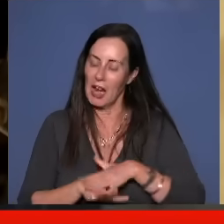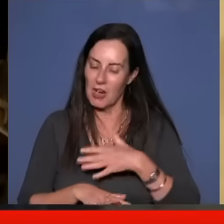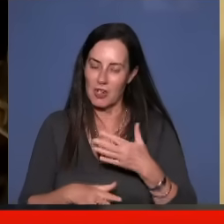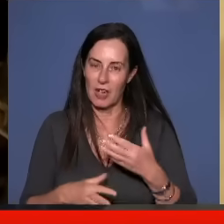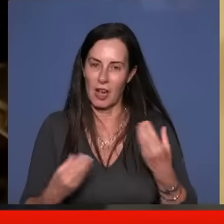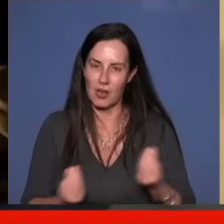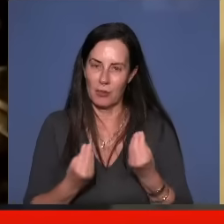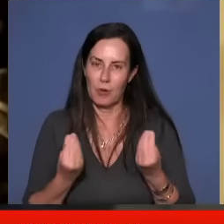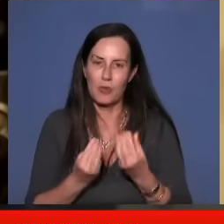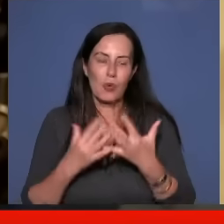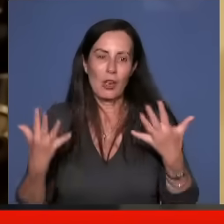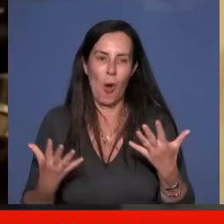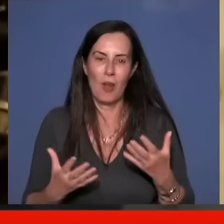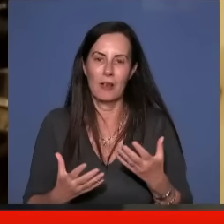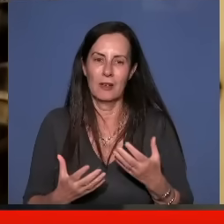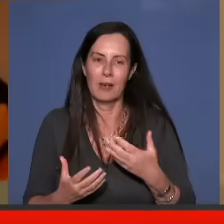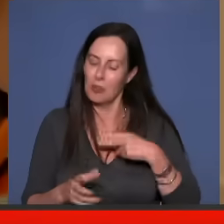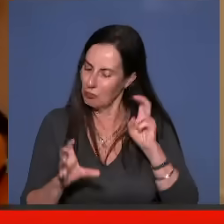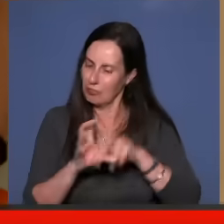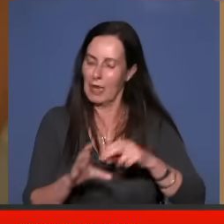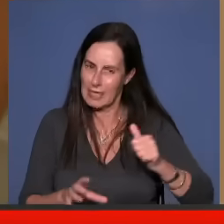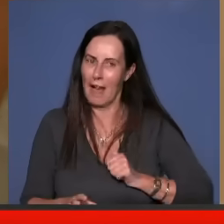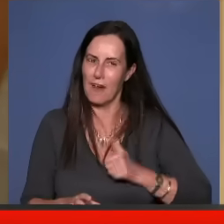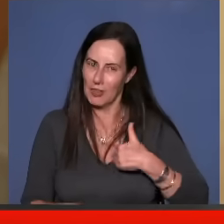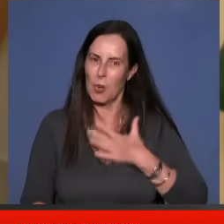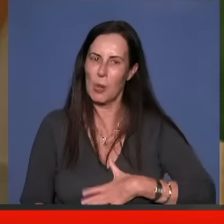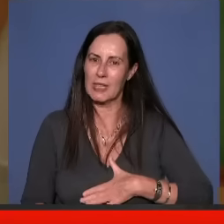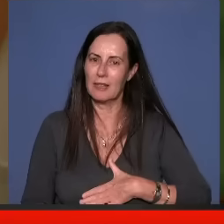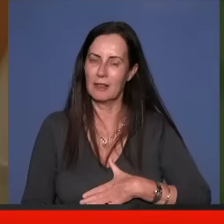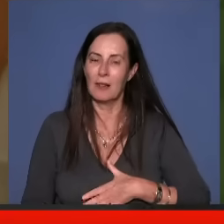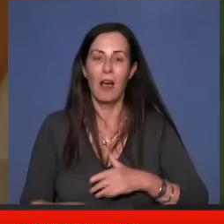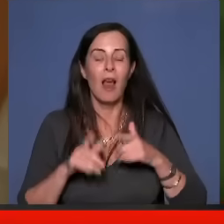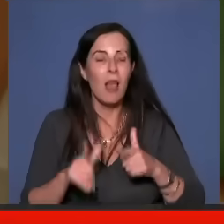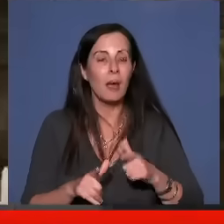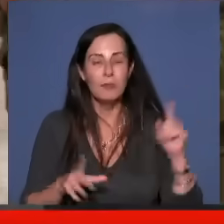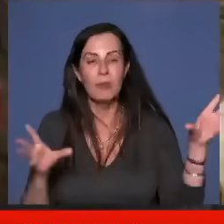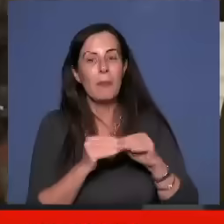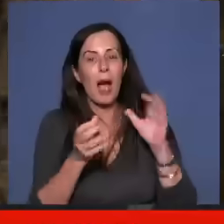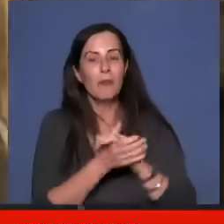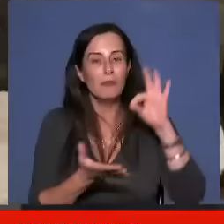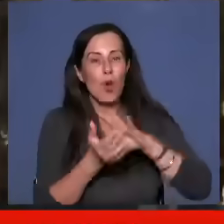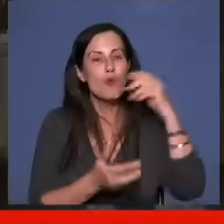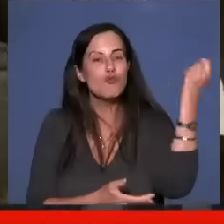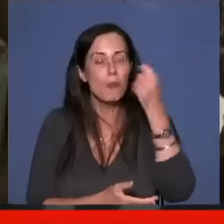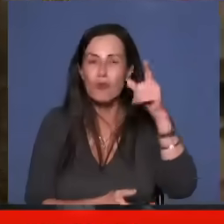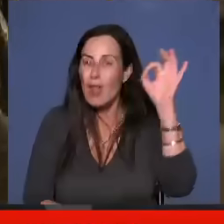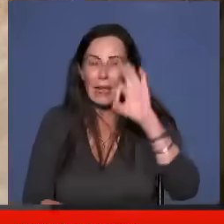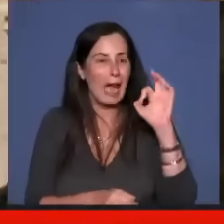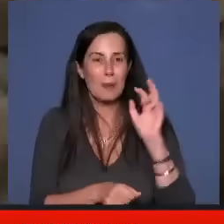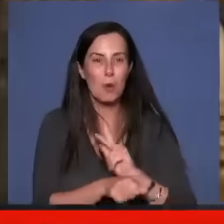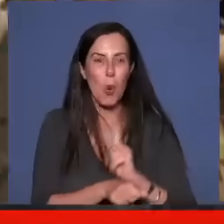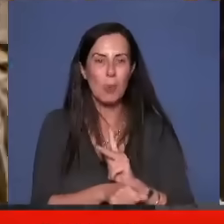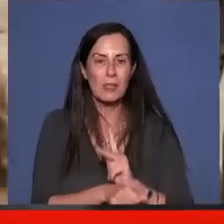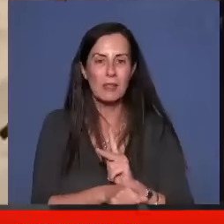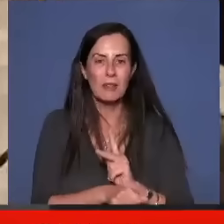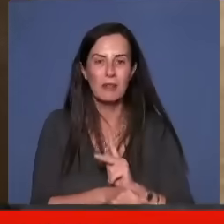חלק ממשהו. אני הולך להתגייס ולהיות חלק. ללחימה הוקפץ עם חבריו באותה שבת כשהם עדיין בהכשרה. את